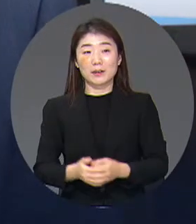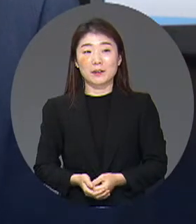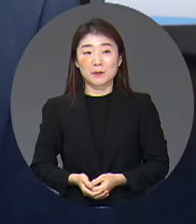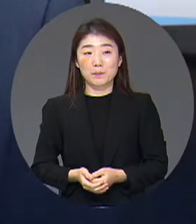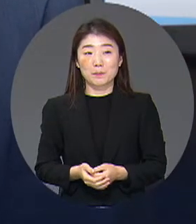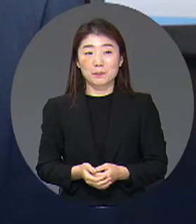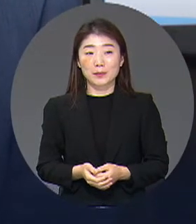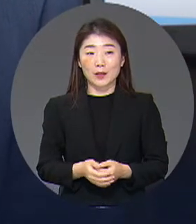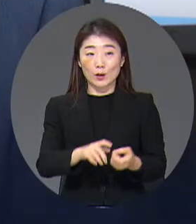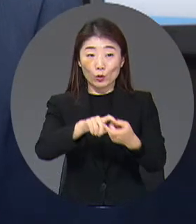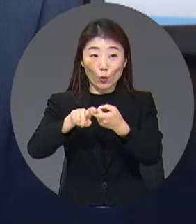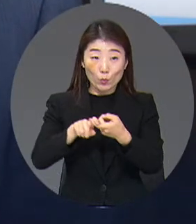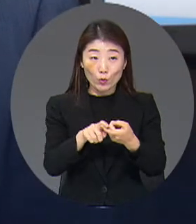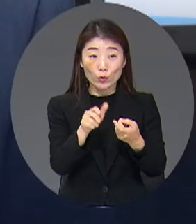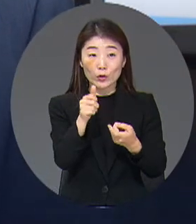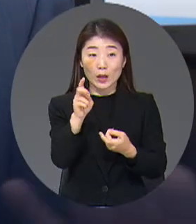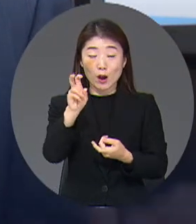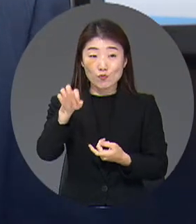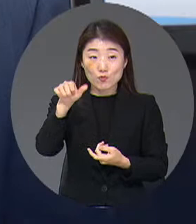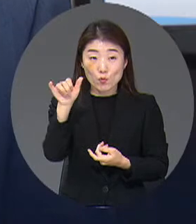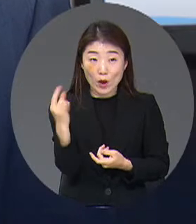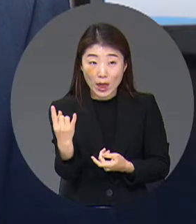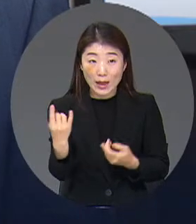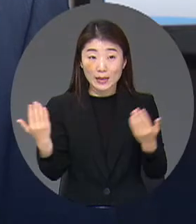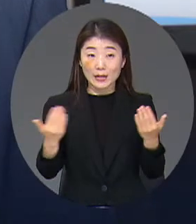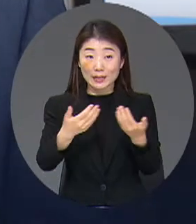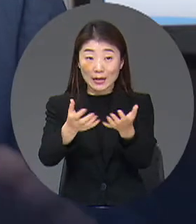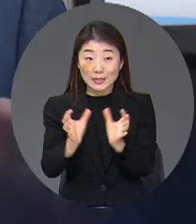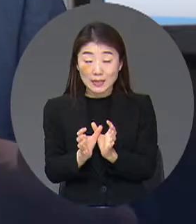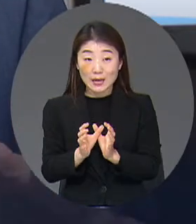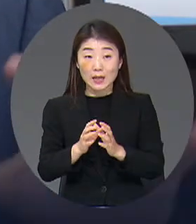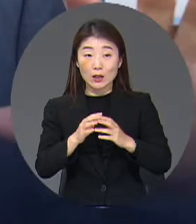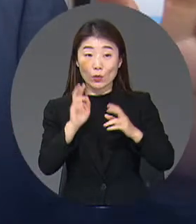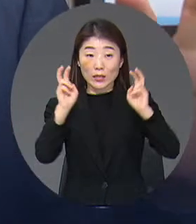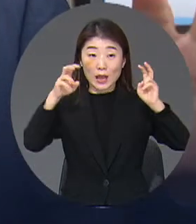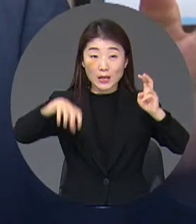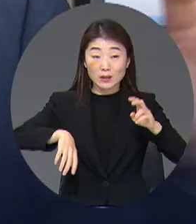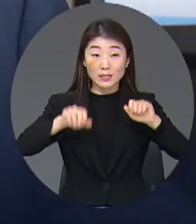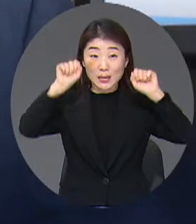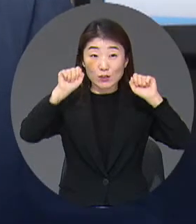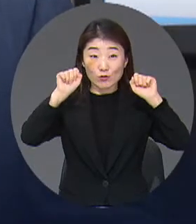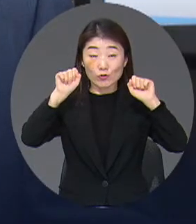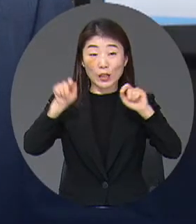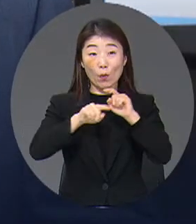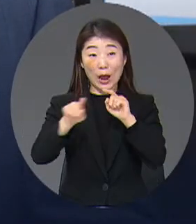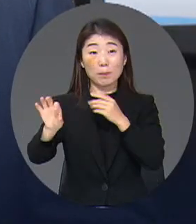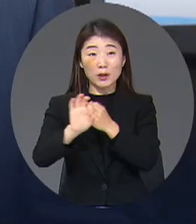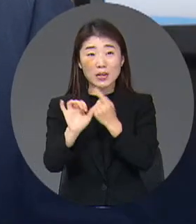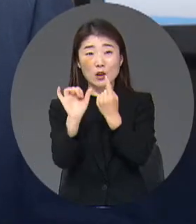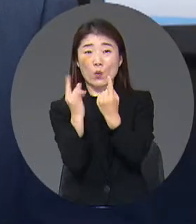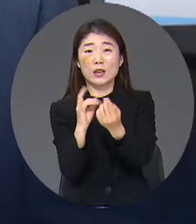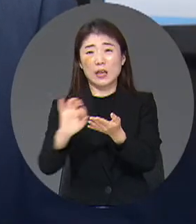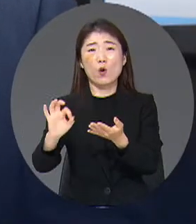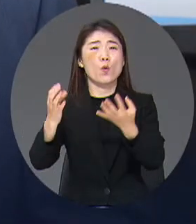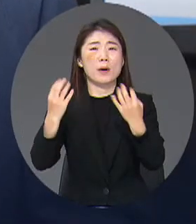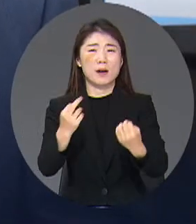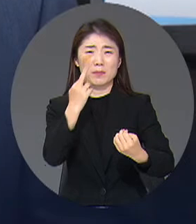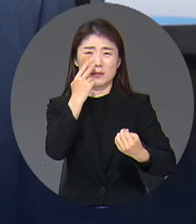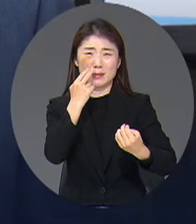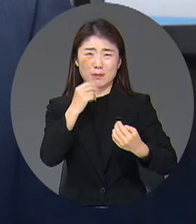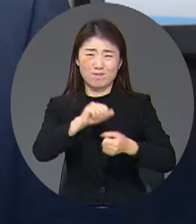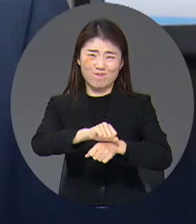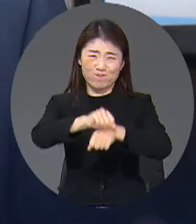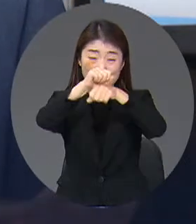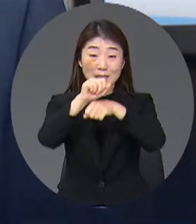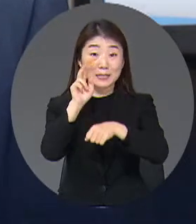그다음에 근로자단체, 각종 회사에서 체육대 하게 되면은 일회용 플라스틱 그릇을 많이 쓰거든요. 그 양이 엄청나다. 그래서